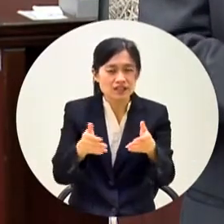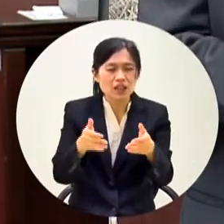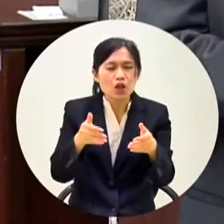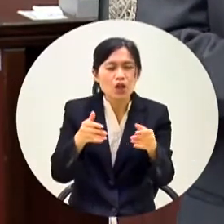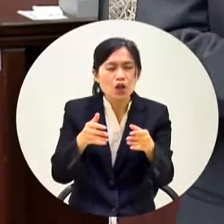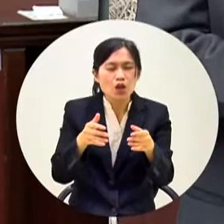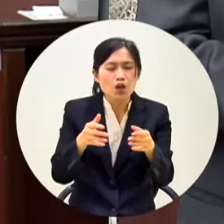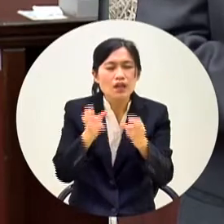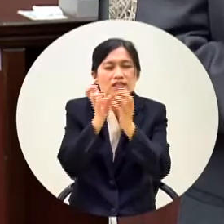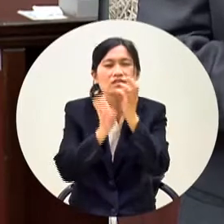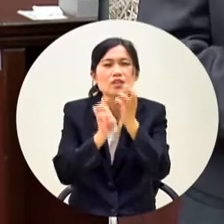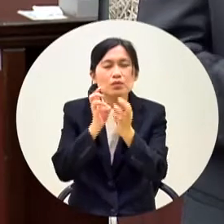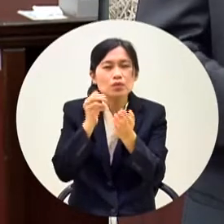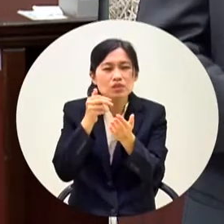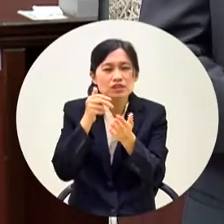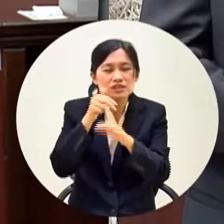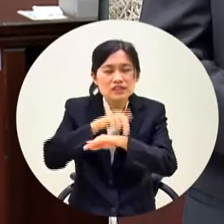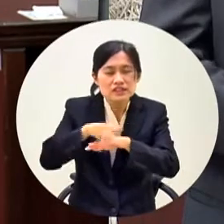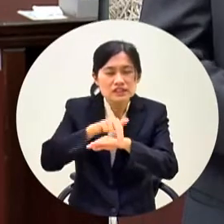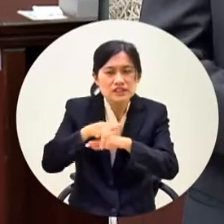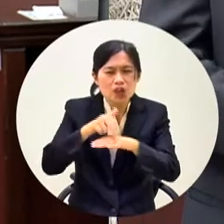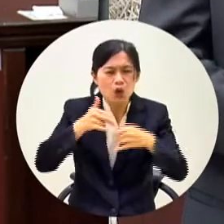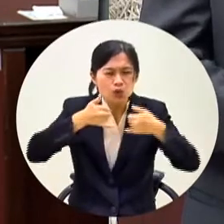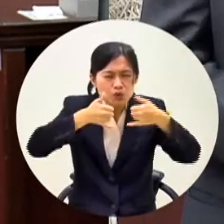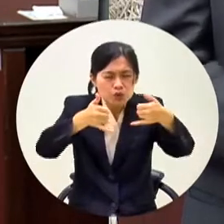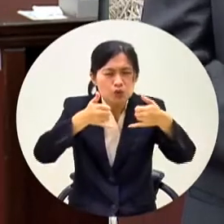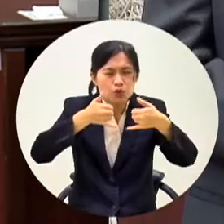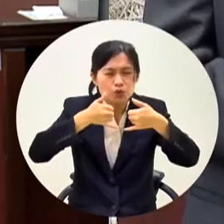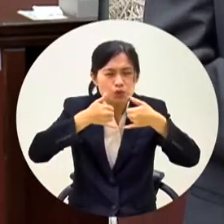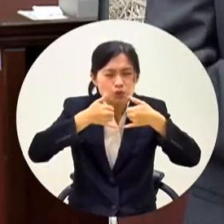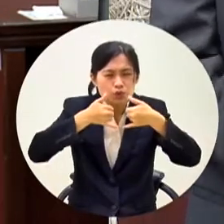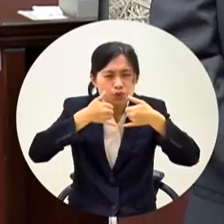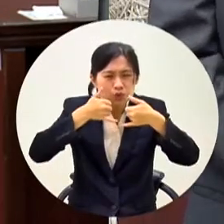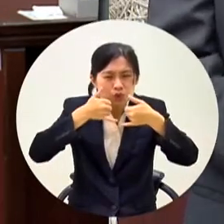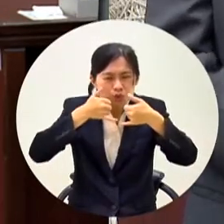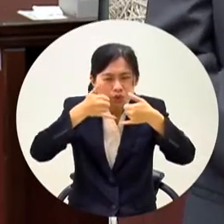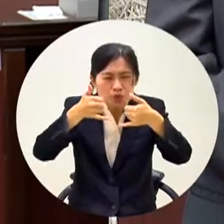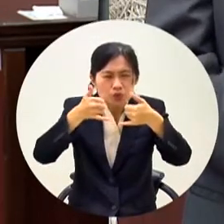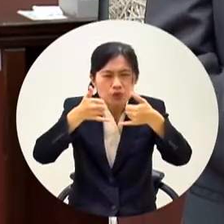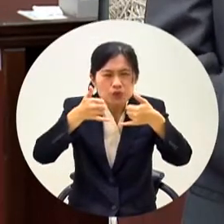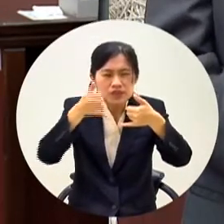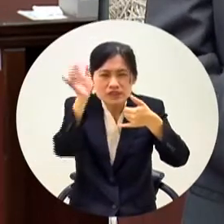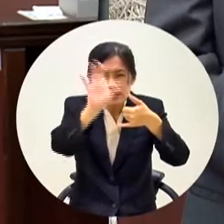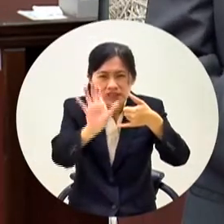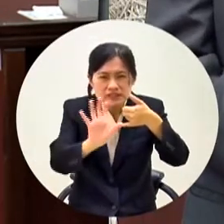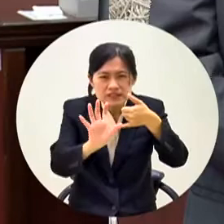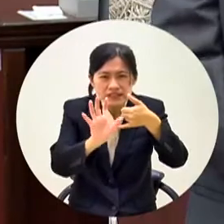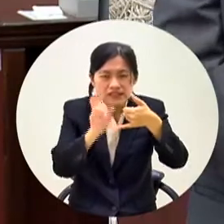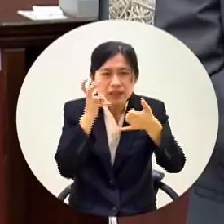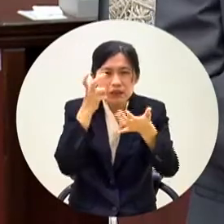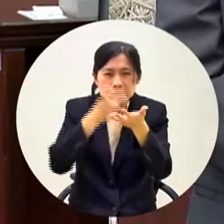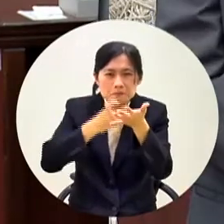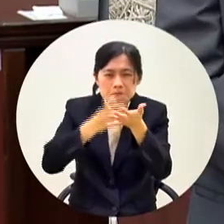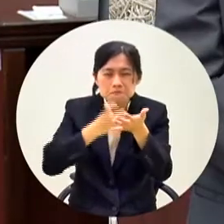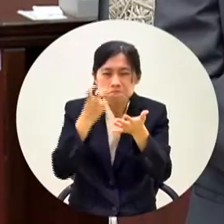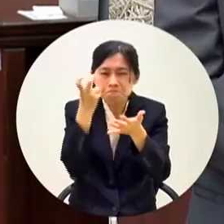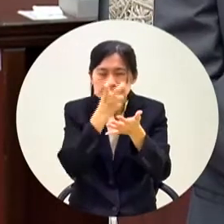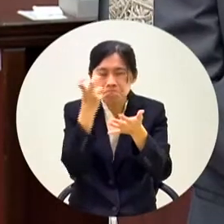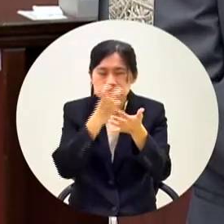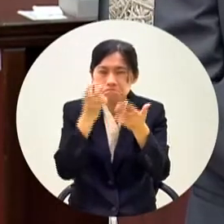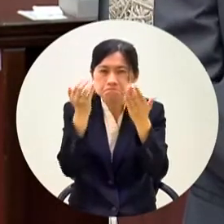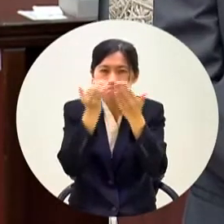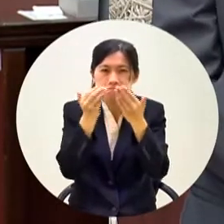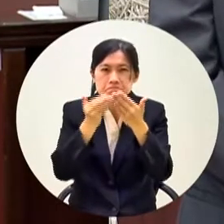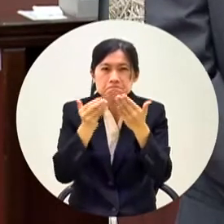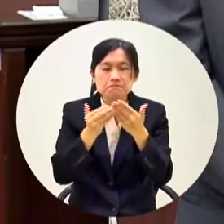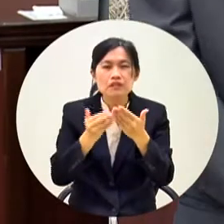制跟道路的永久路型的一些审议哦，所以那一旦赶较紧的，阮会尽量来赶哈。以